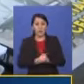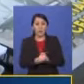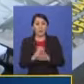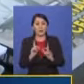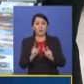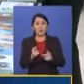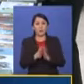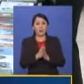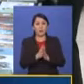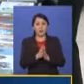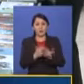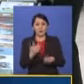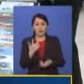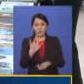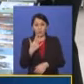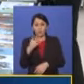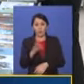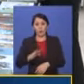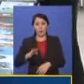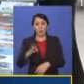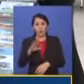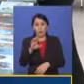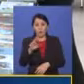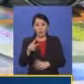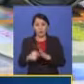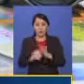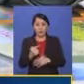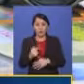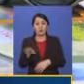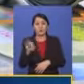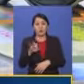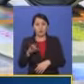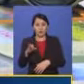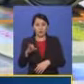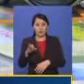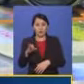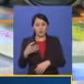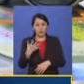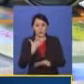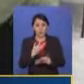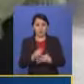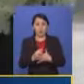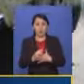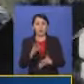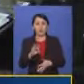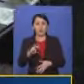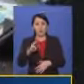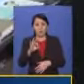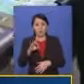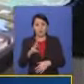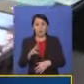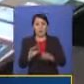атты кітаптың үш тілдегі нұсқасы. Омбы өлкесінің өткені мен тарихына қызығушылық танытатын өлкетанушылар үшін «Омское кровидение» кітабы